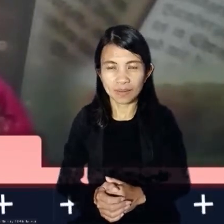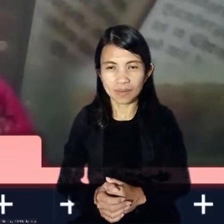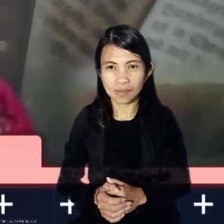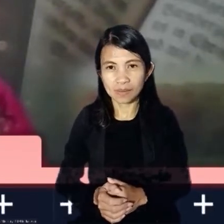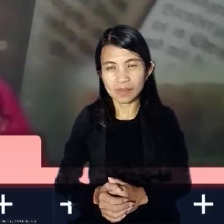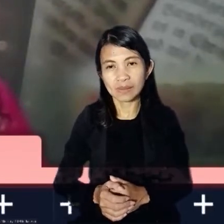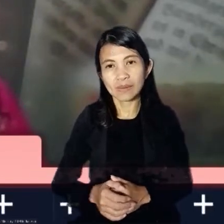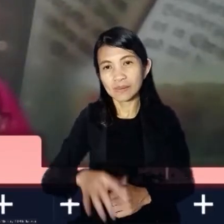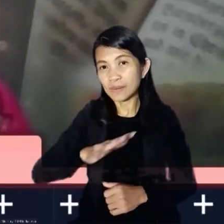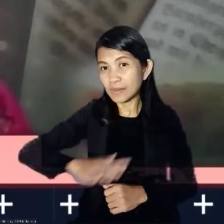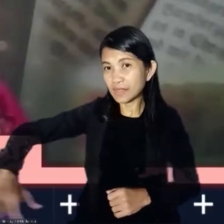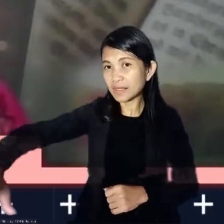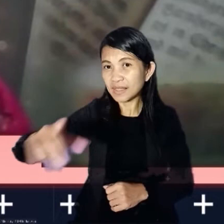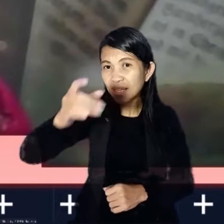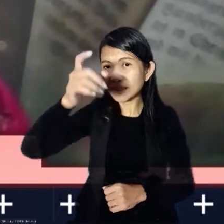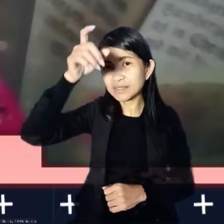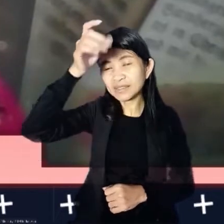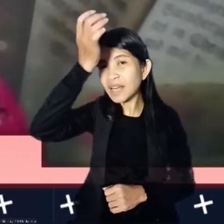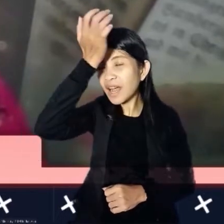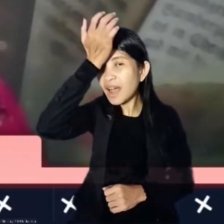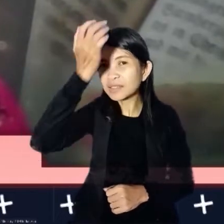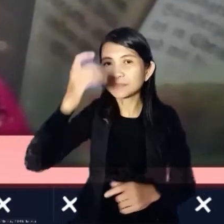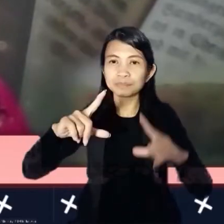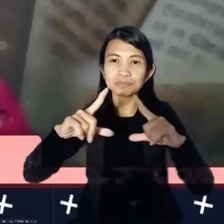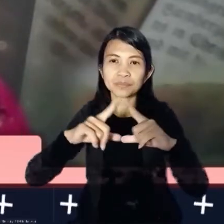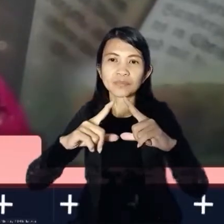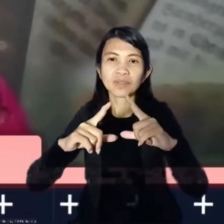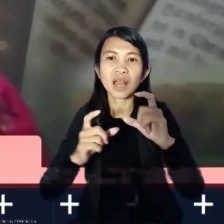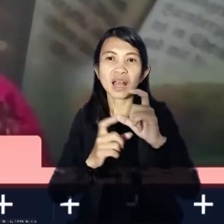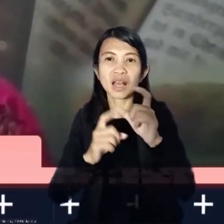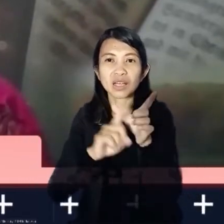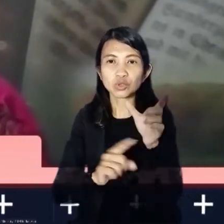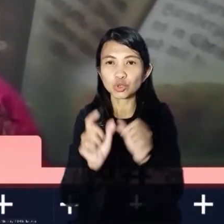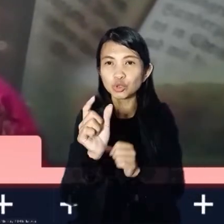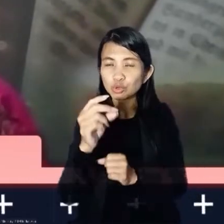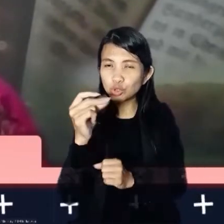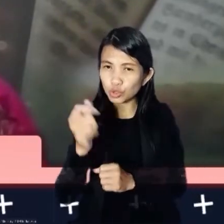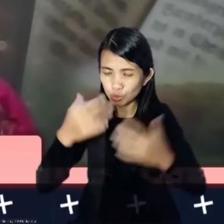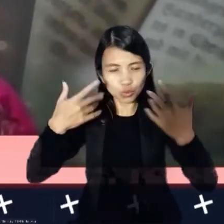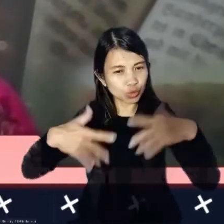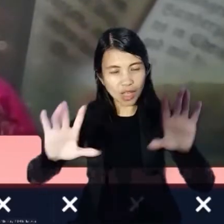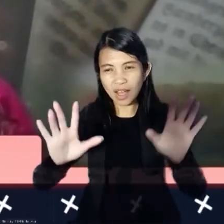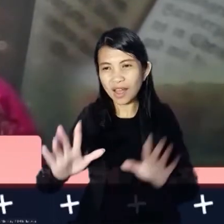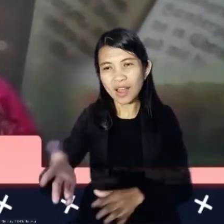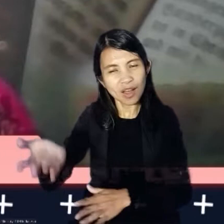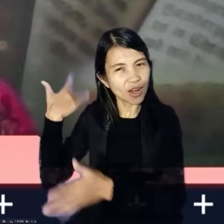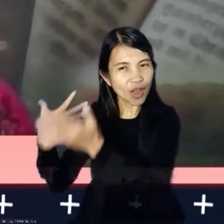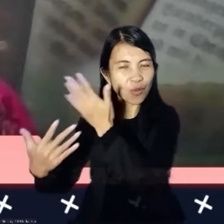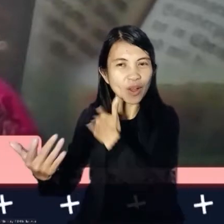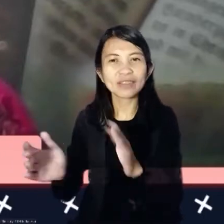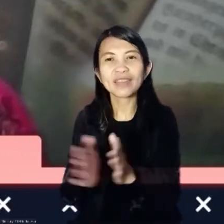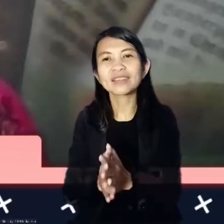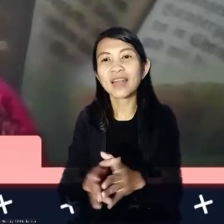akhirat kyrios sudah berlalu dan Daniel hidup pada suatu